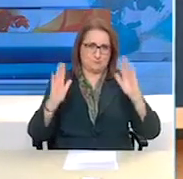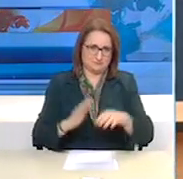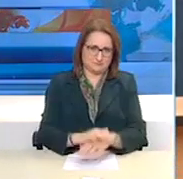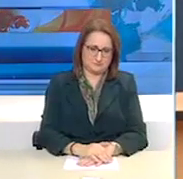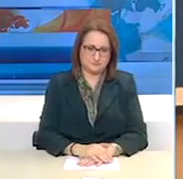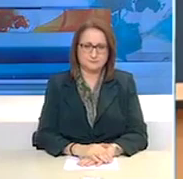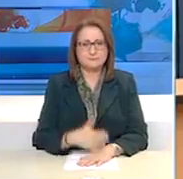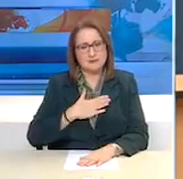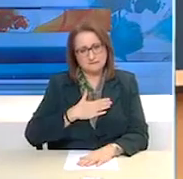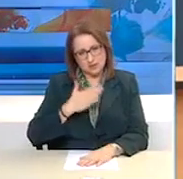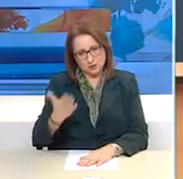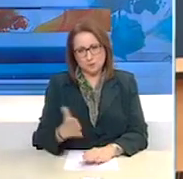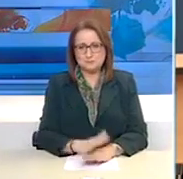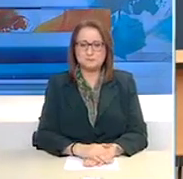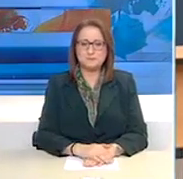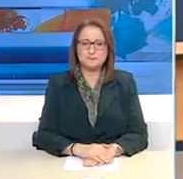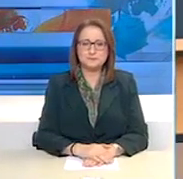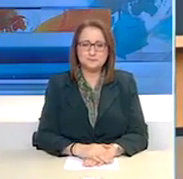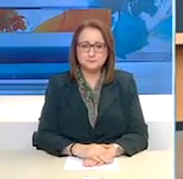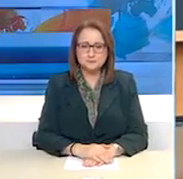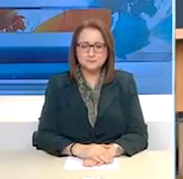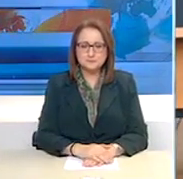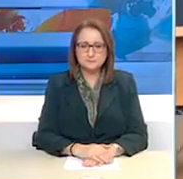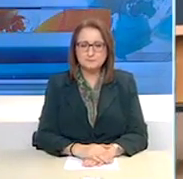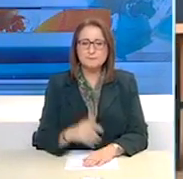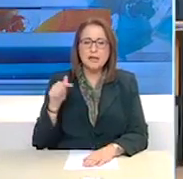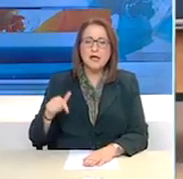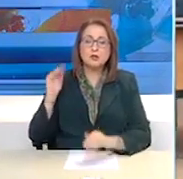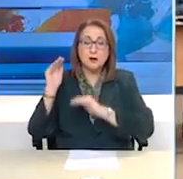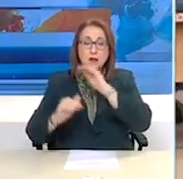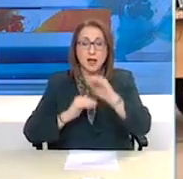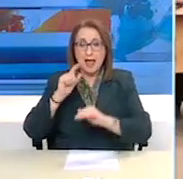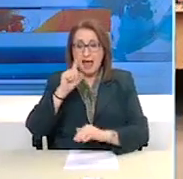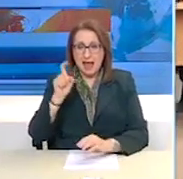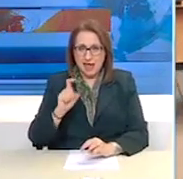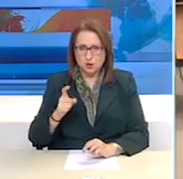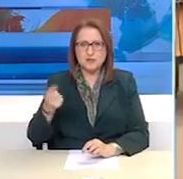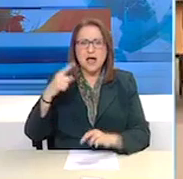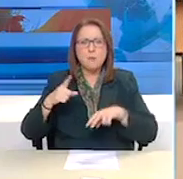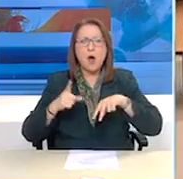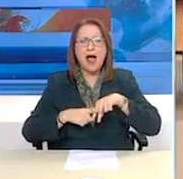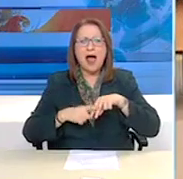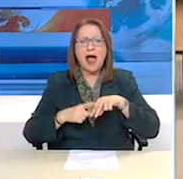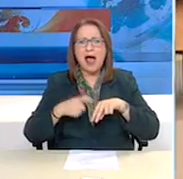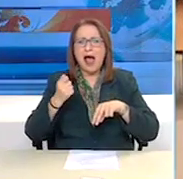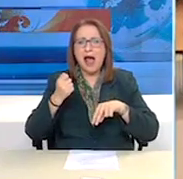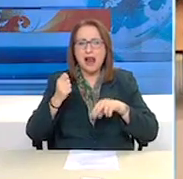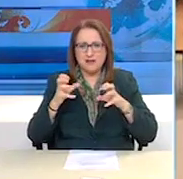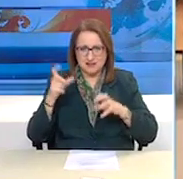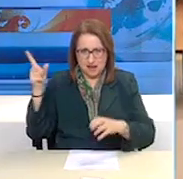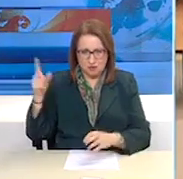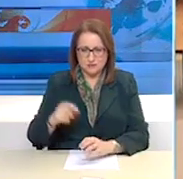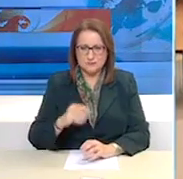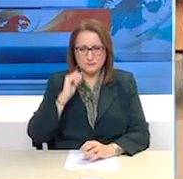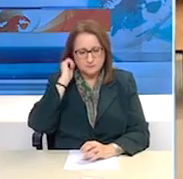Ευχαριστούμε κύριε Υπουργέ. Να περάσουμε σε ερωτήσεις. Πρώτη ερώτηση από την κυρία Μανουσάη και την τηλεόραση του Α. Στις